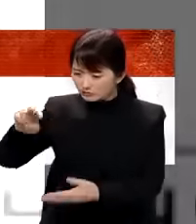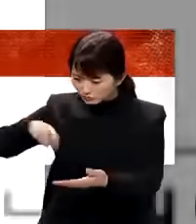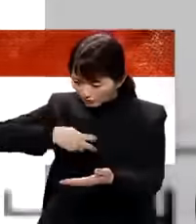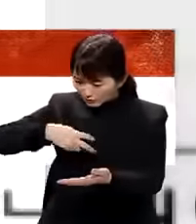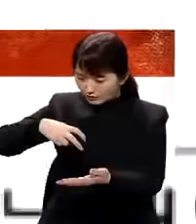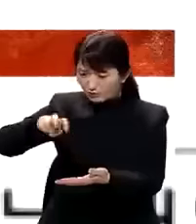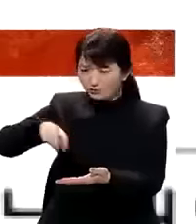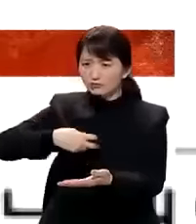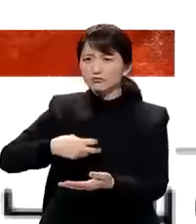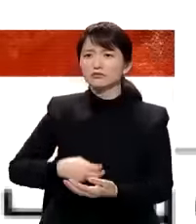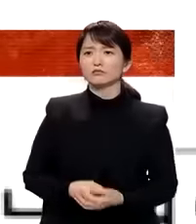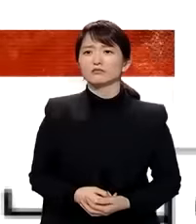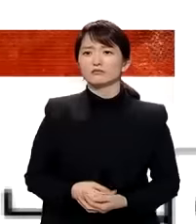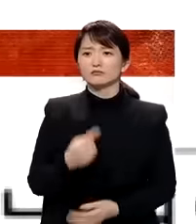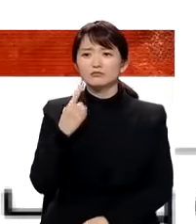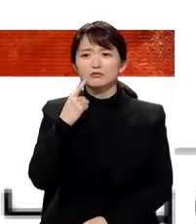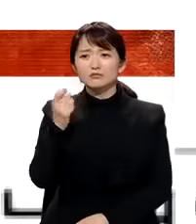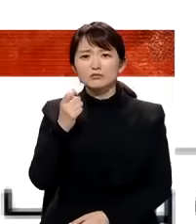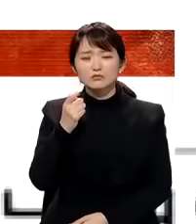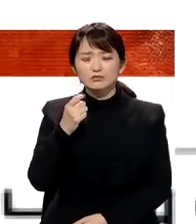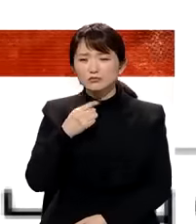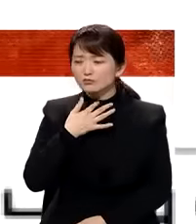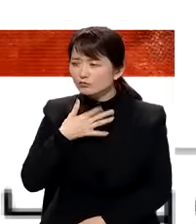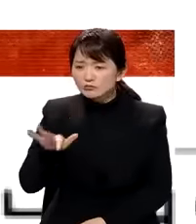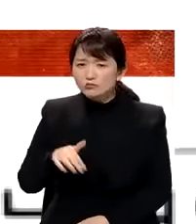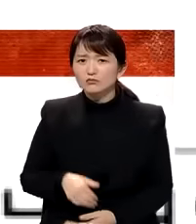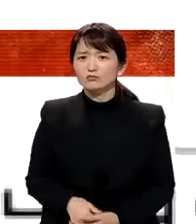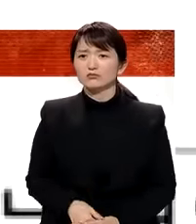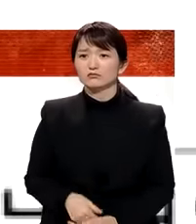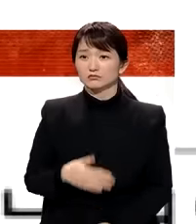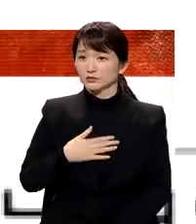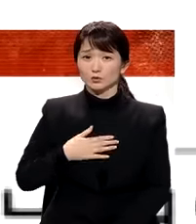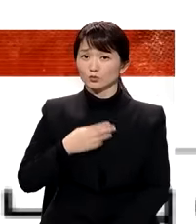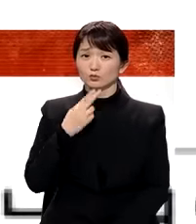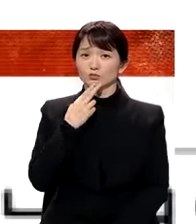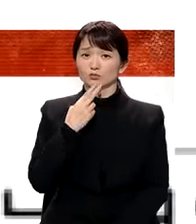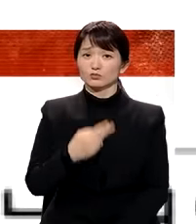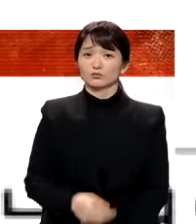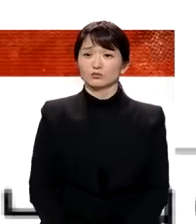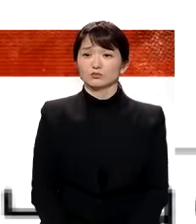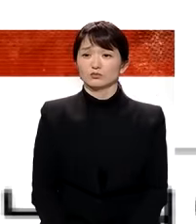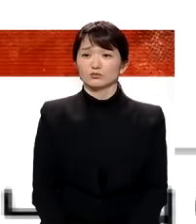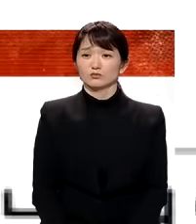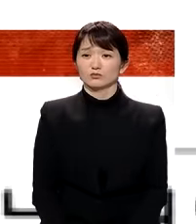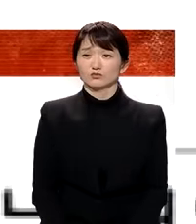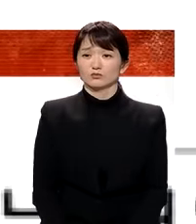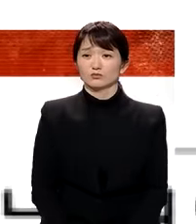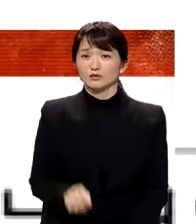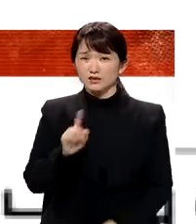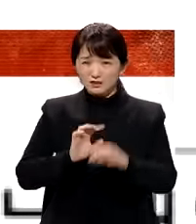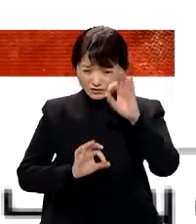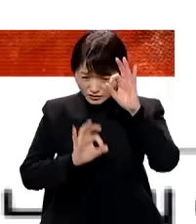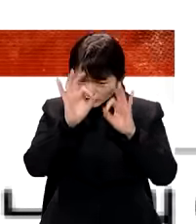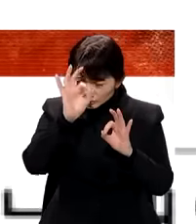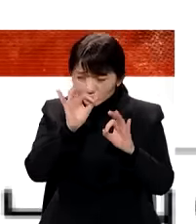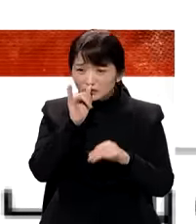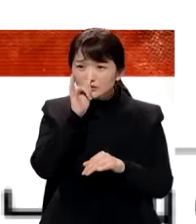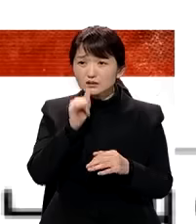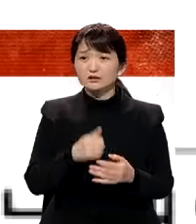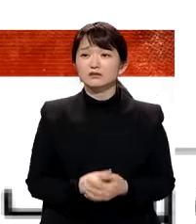오더라고요 근데 협박한 적 없으시잖아요 그 솔직히 어이 없죠 아무리 뭐 실수는 할 수